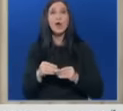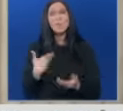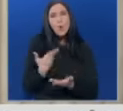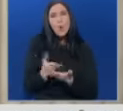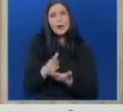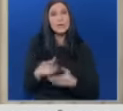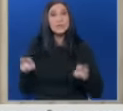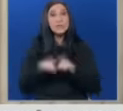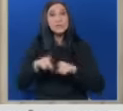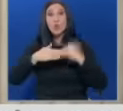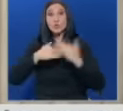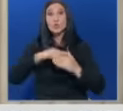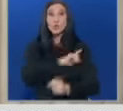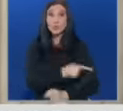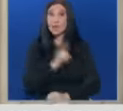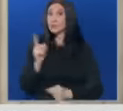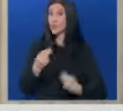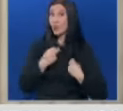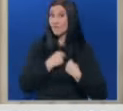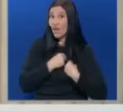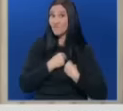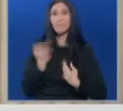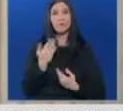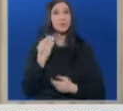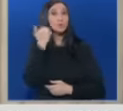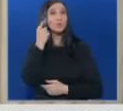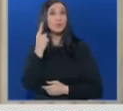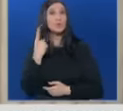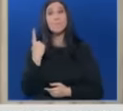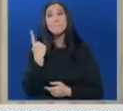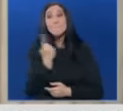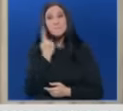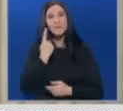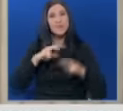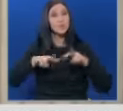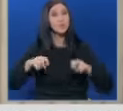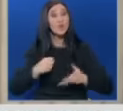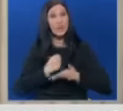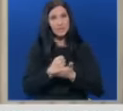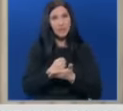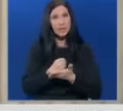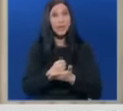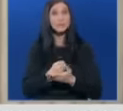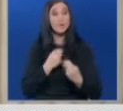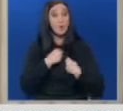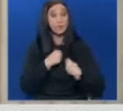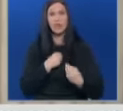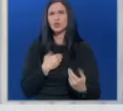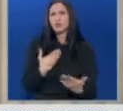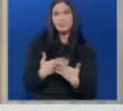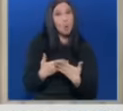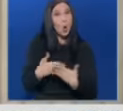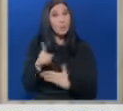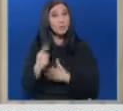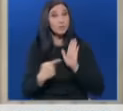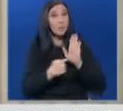конструктивни усилия, за които вярвам, че беше използван този първи проучвателен мандат, съм убедена, че съвсем скоро можем